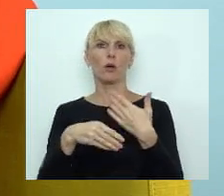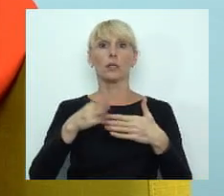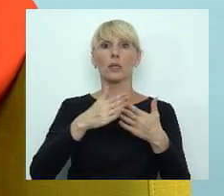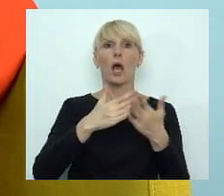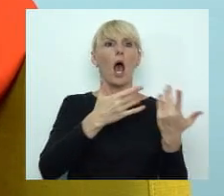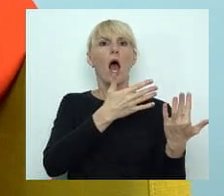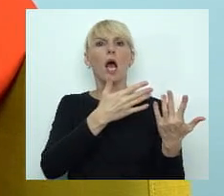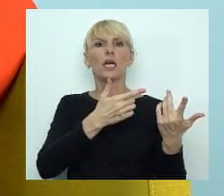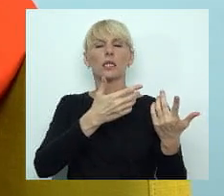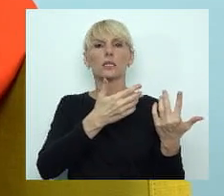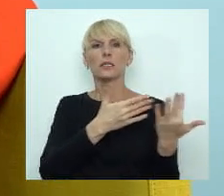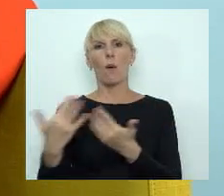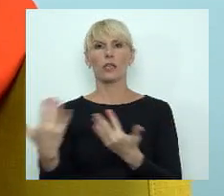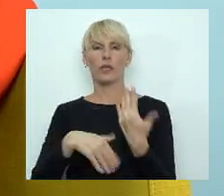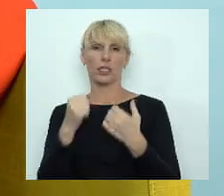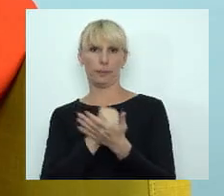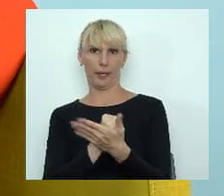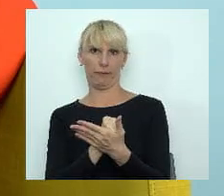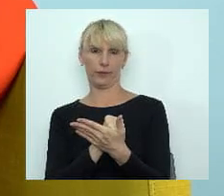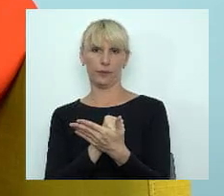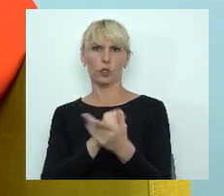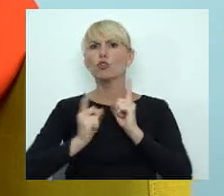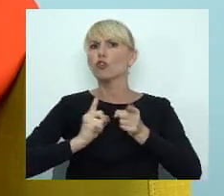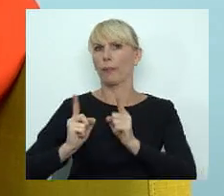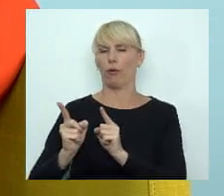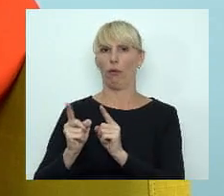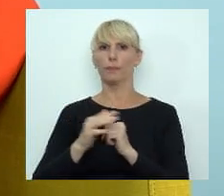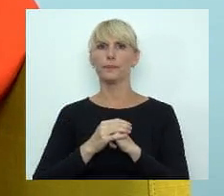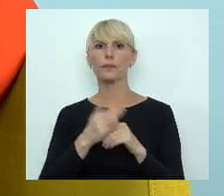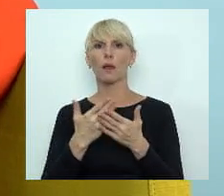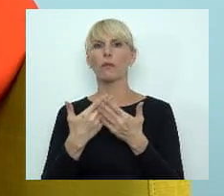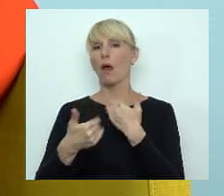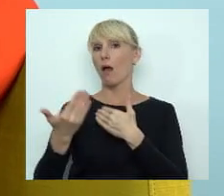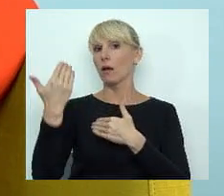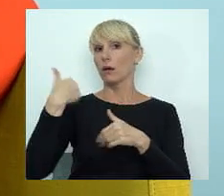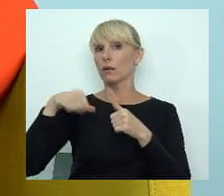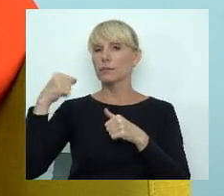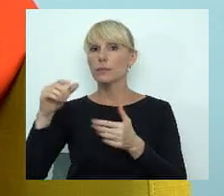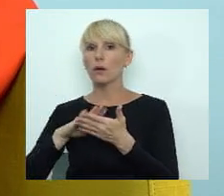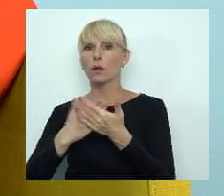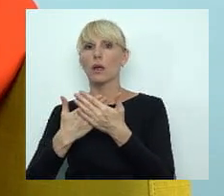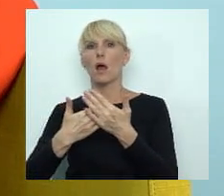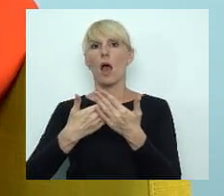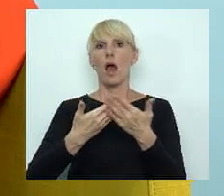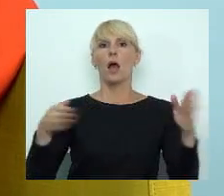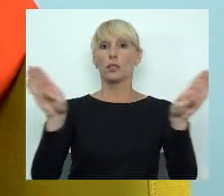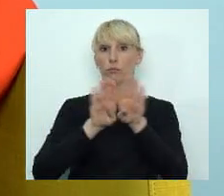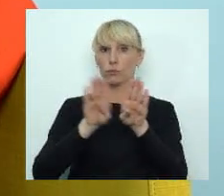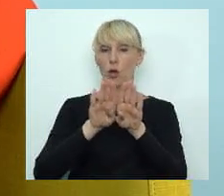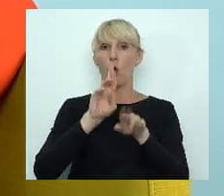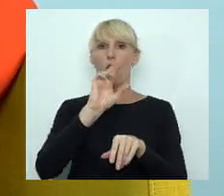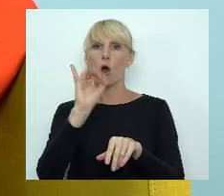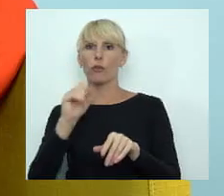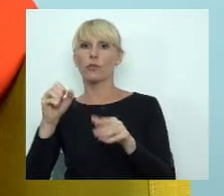szybkiego załatwienia sprawy. Ostatnie tygodnie spowodowały, że widziałam szafę zgodną z RODO, drukarkę zgodną z